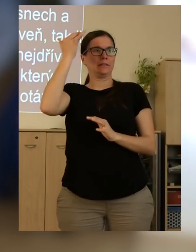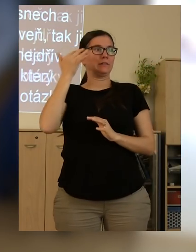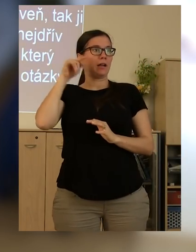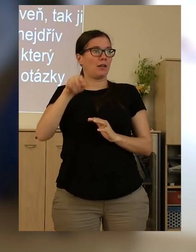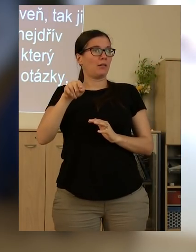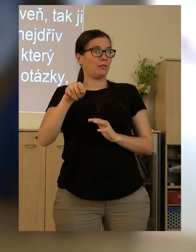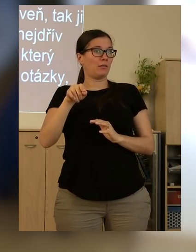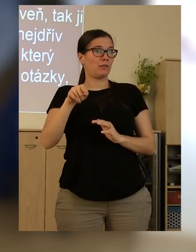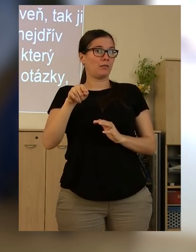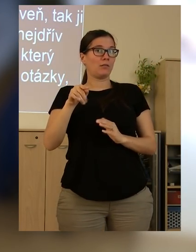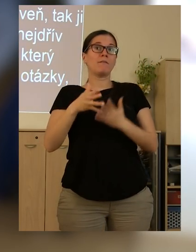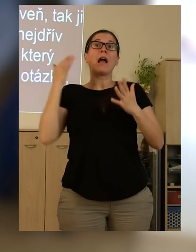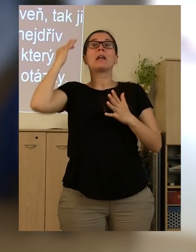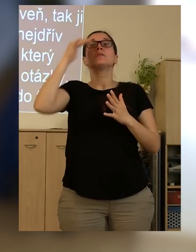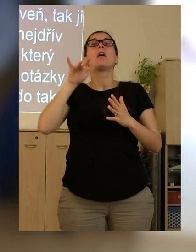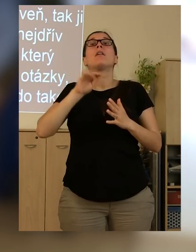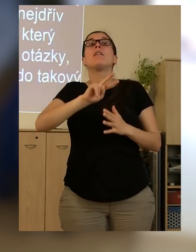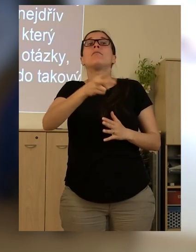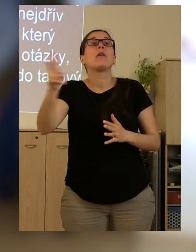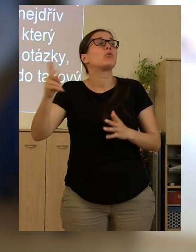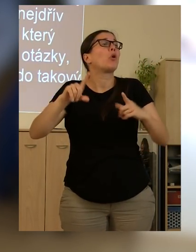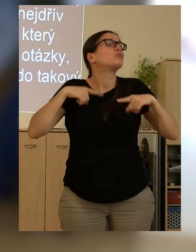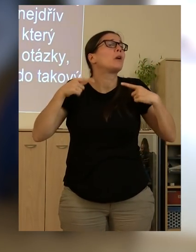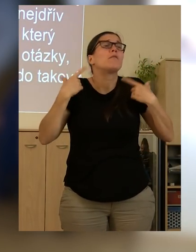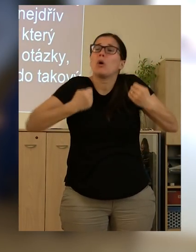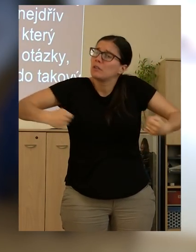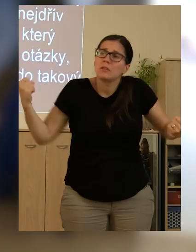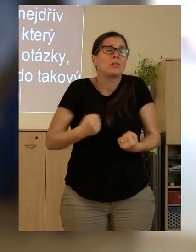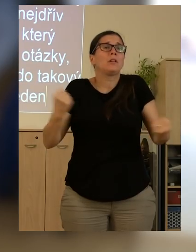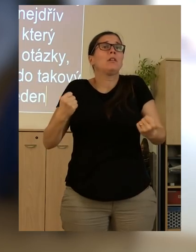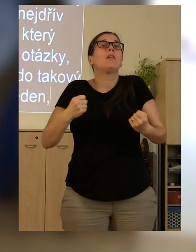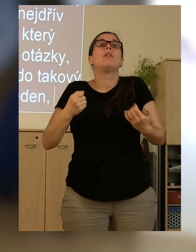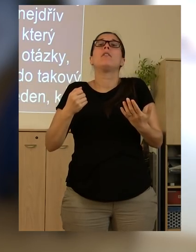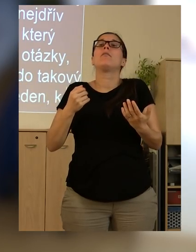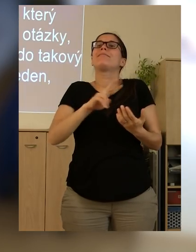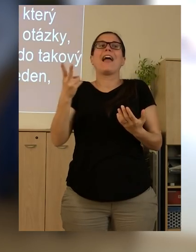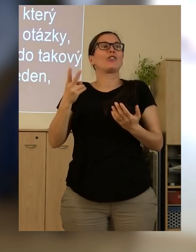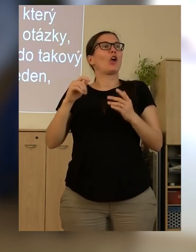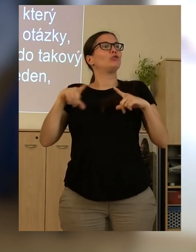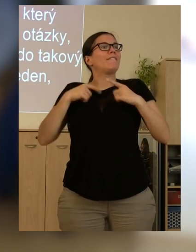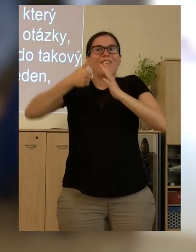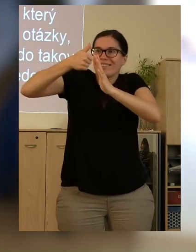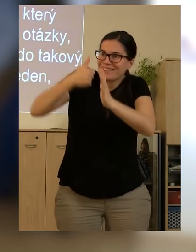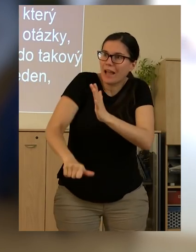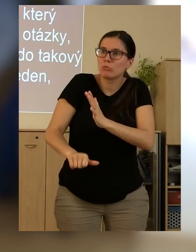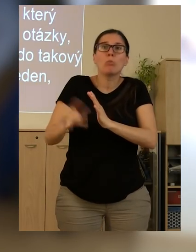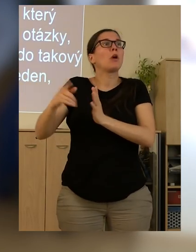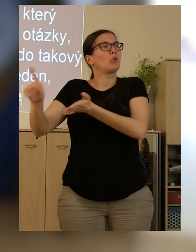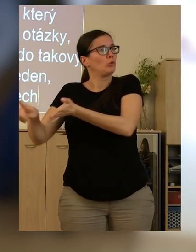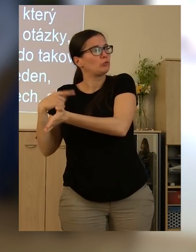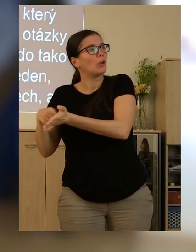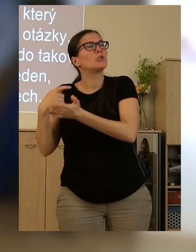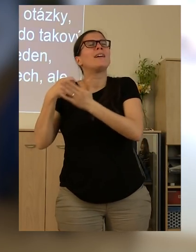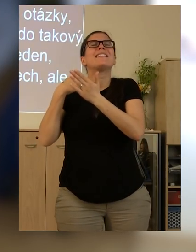Někdo takový sen nemá nikdy, někdo má jeden, k někomu přichází v určitých cyklech, ale jsou to sny spíše